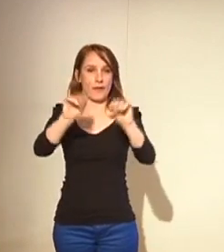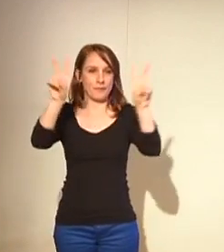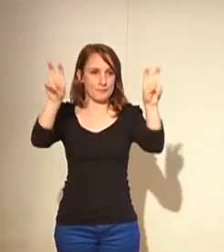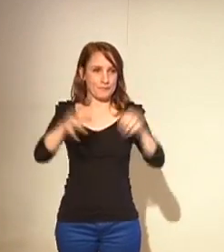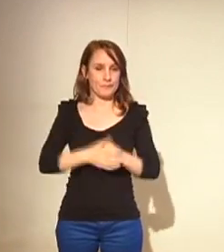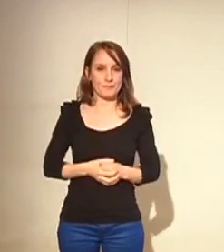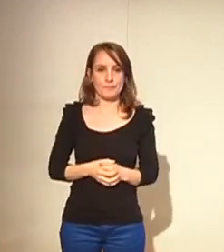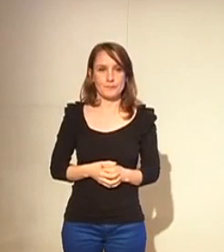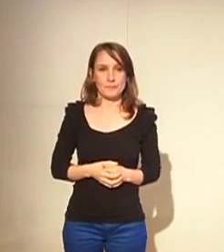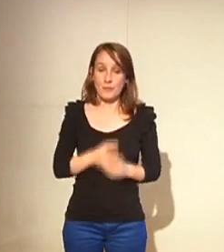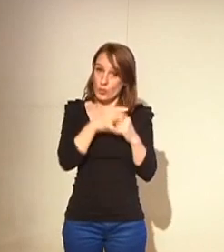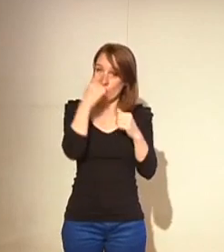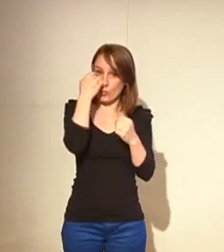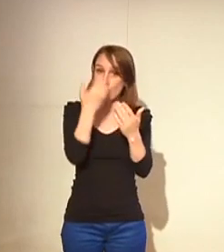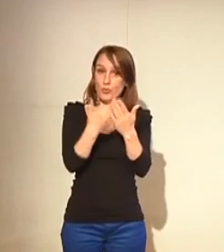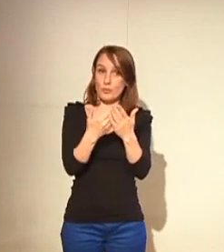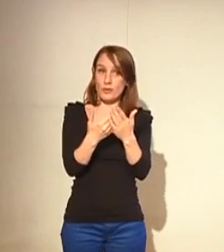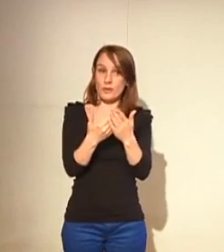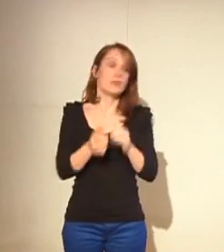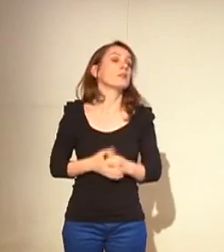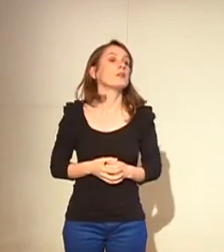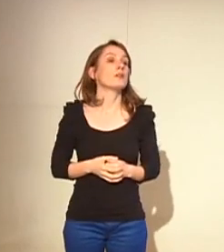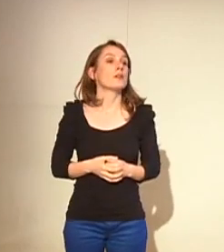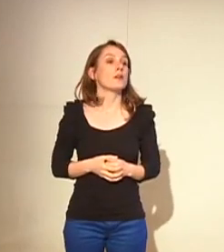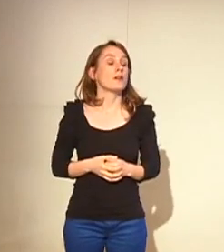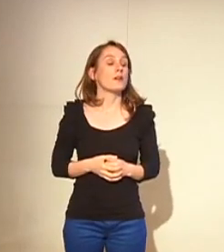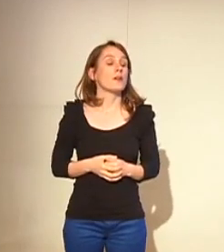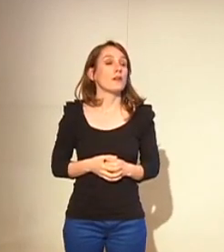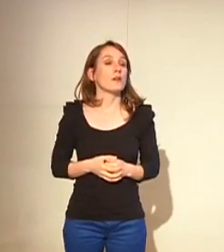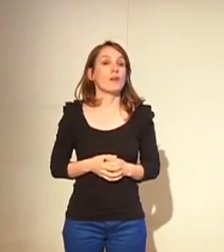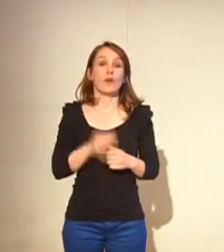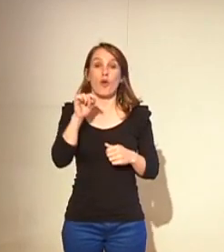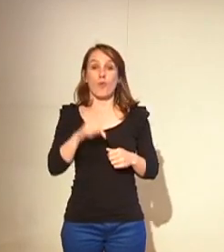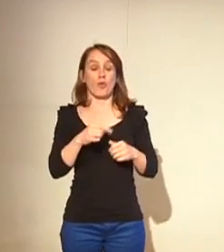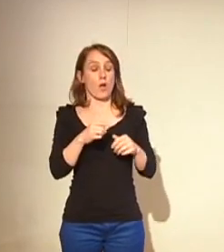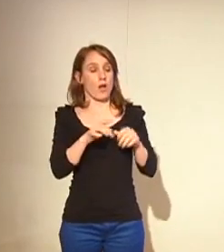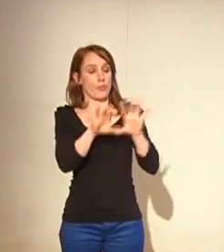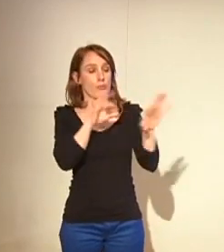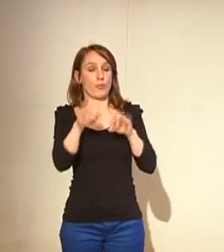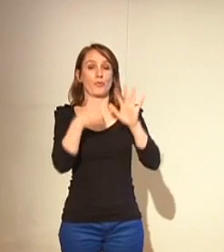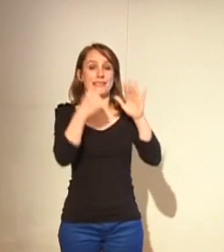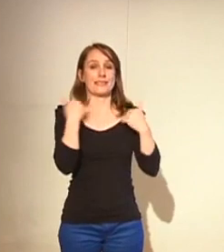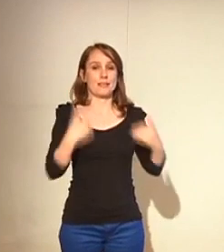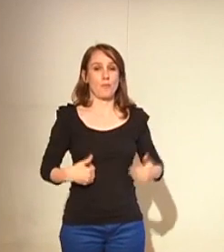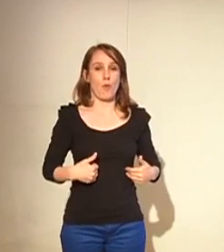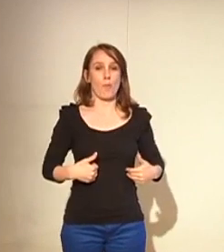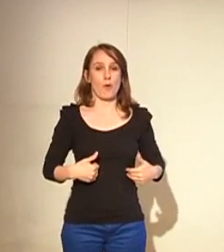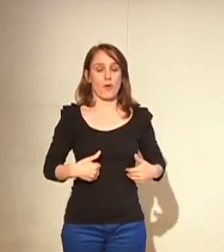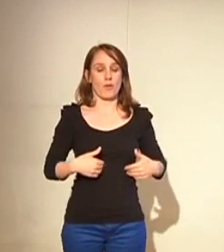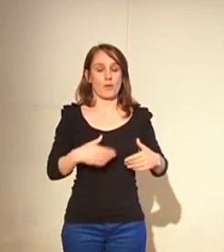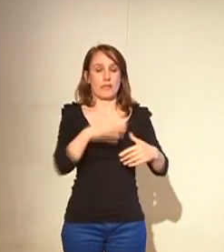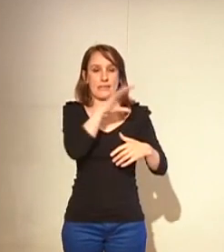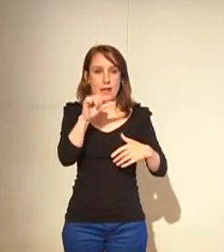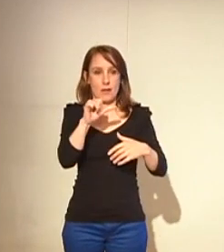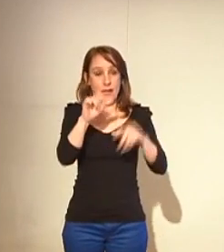pour laquelle nous devons désigner si membres du conseil d'administration si titulair